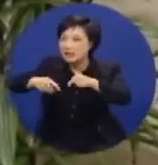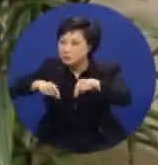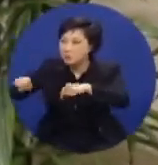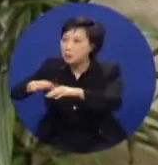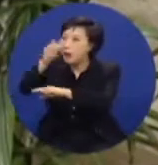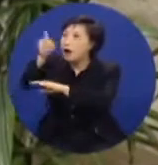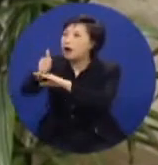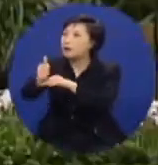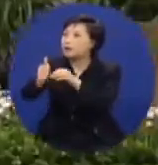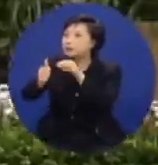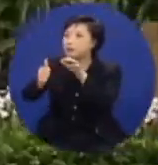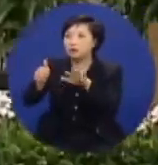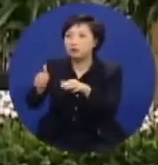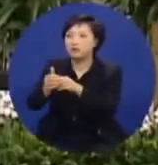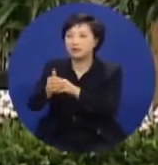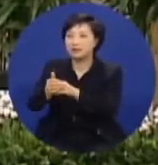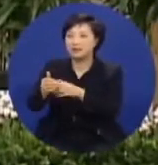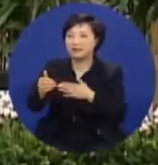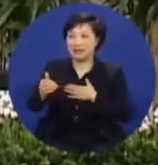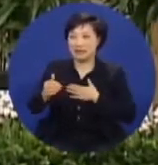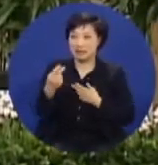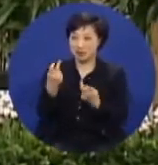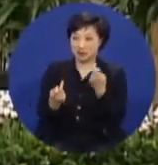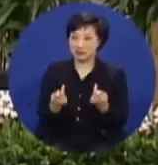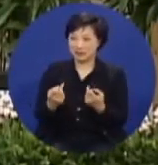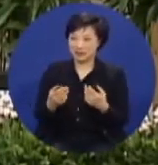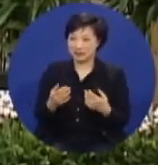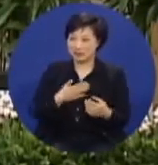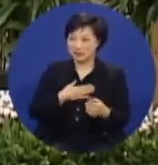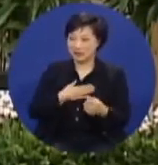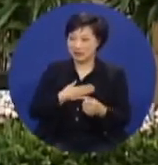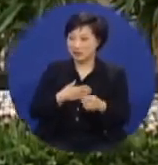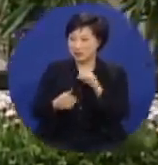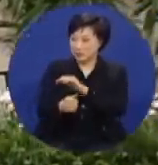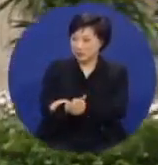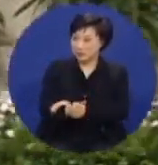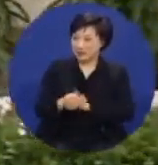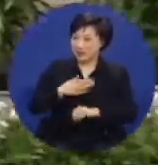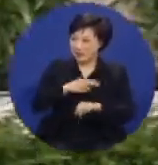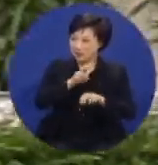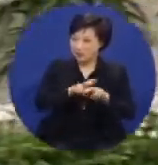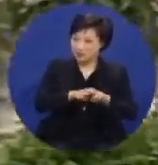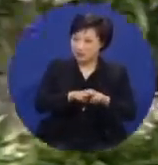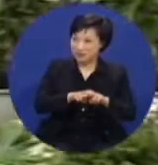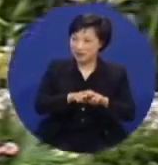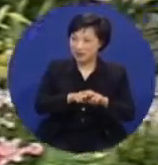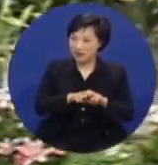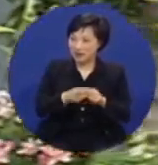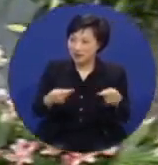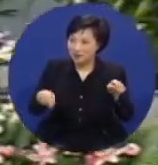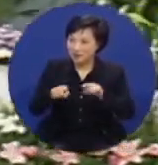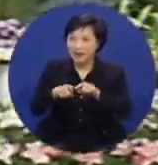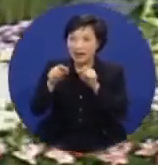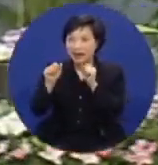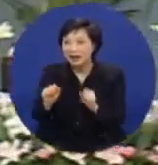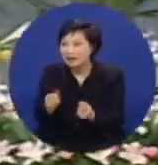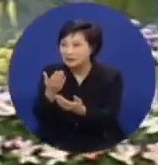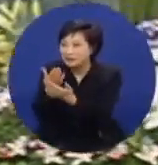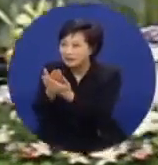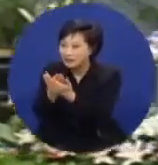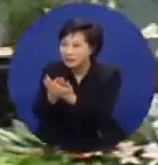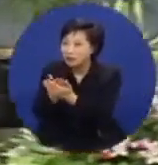왕이 될 게 내 형제 안나는 플랜 하나는 철폐 나와 함께 있게 해 주기로